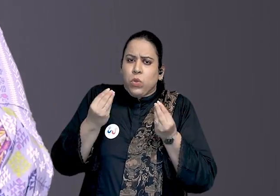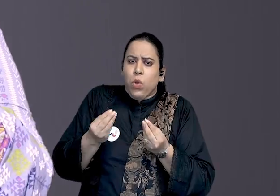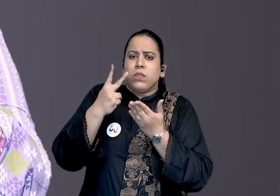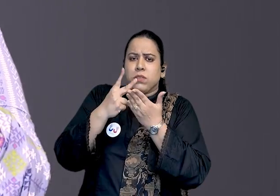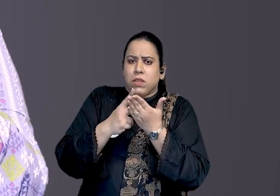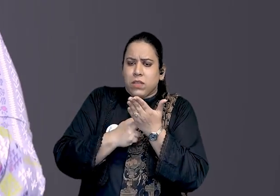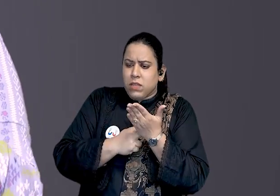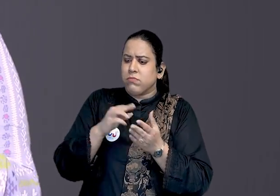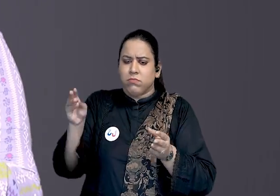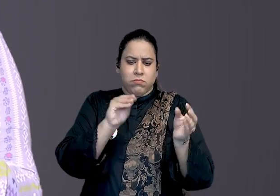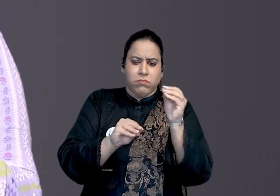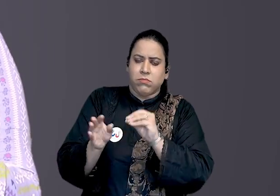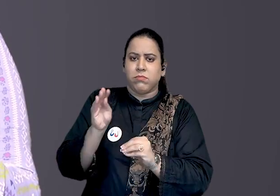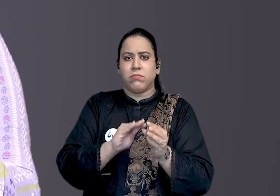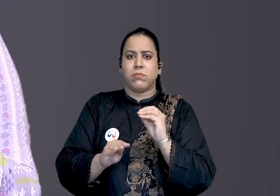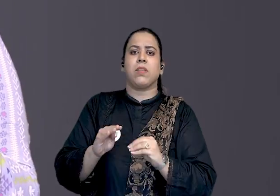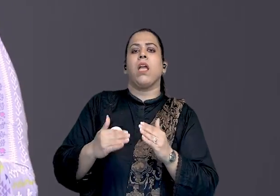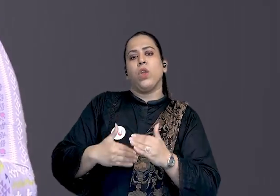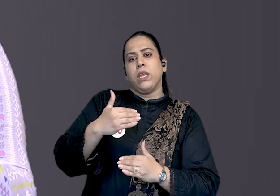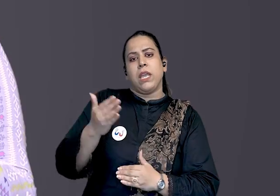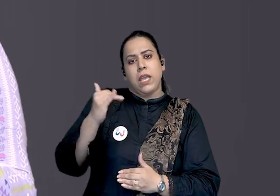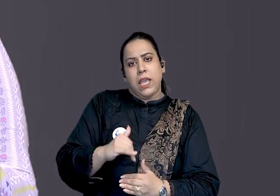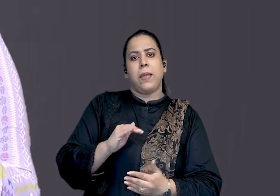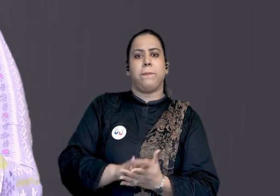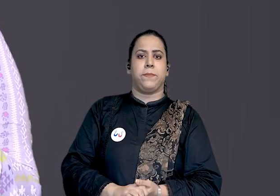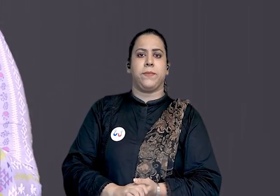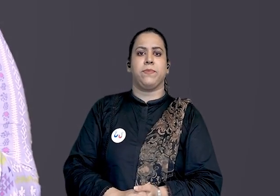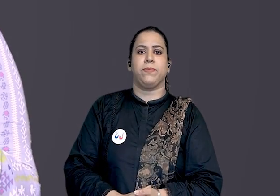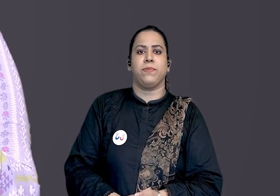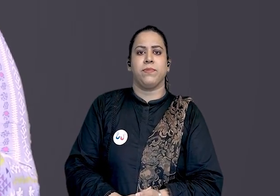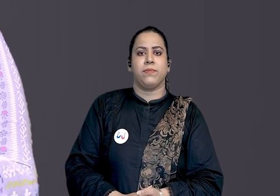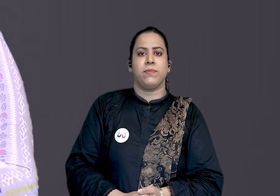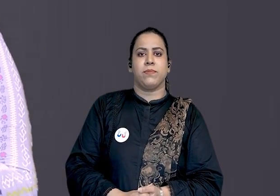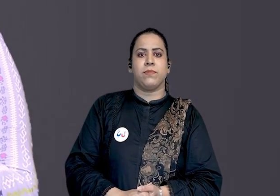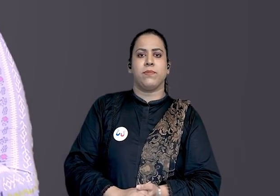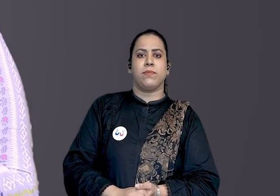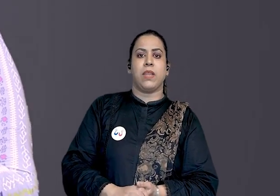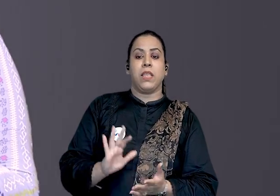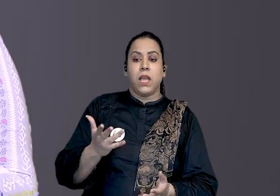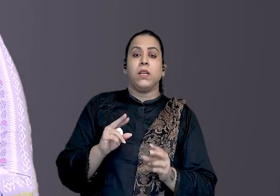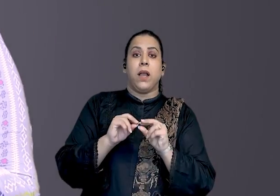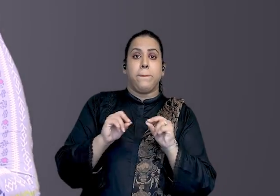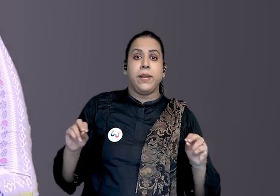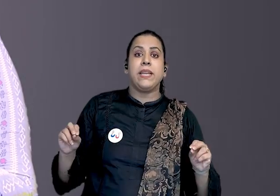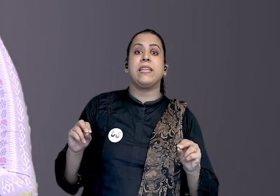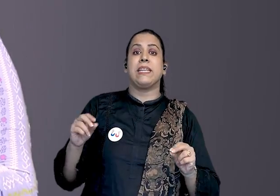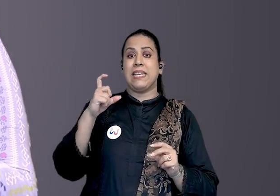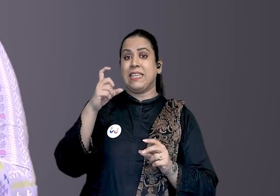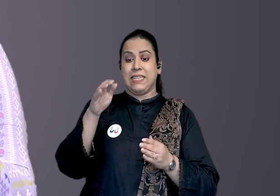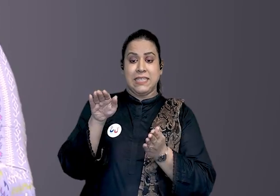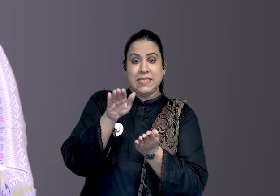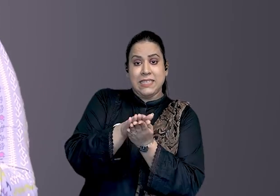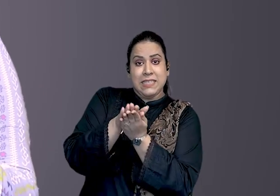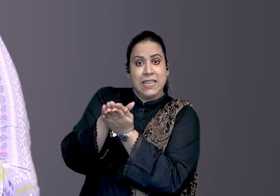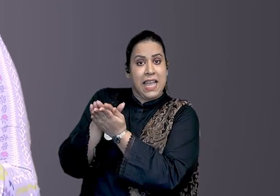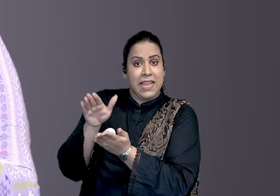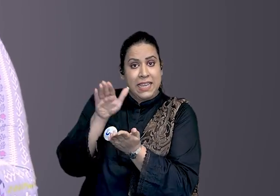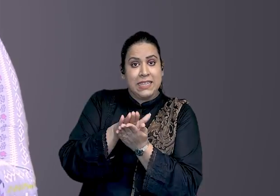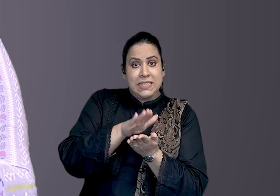دا کمپلیٹ کیٹالاگنگ سسٹم فار دیز ڈاکیومنٹس. اور وہ کیٹالاگس جو ہیں وہ آج بھی ہمارے پاس موجود ہیں، ہم انہی